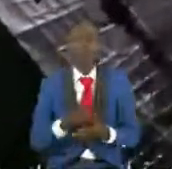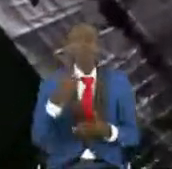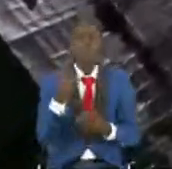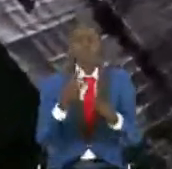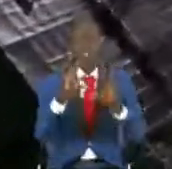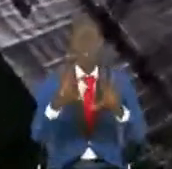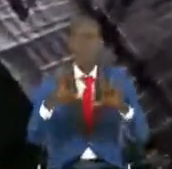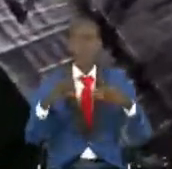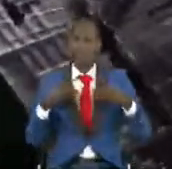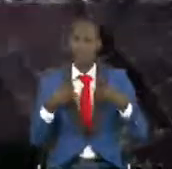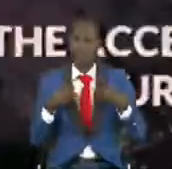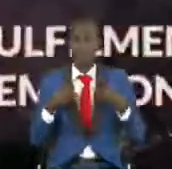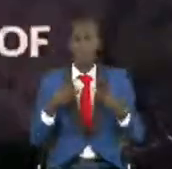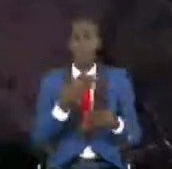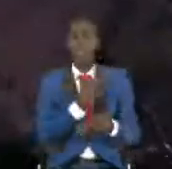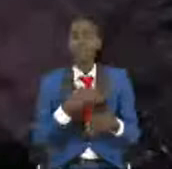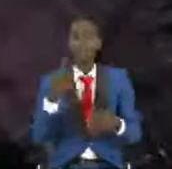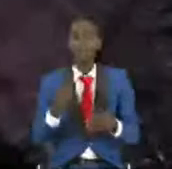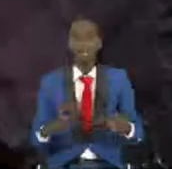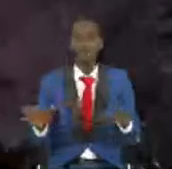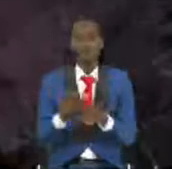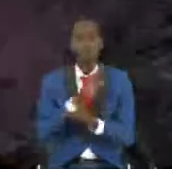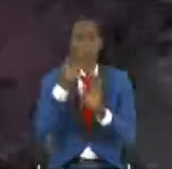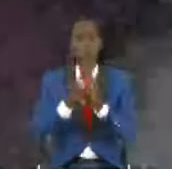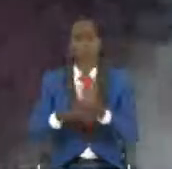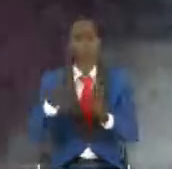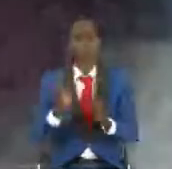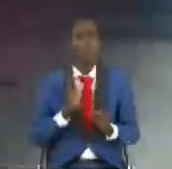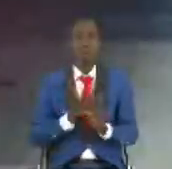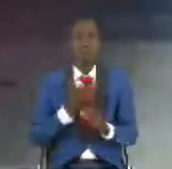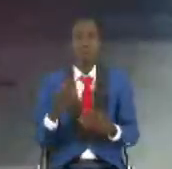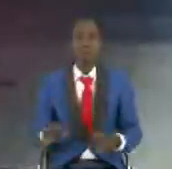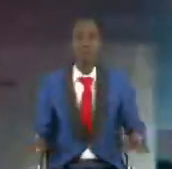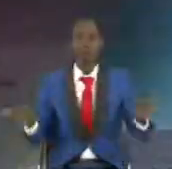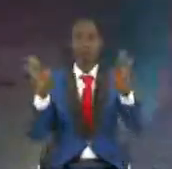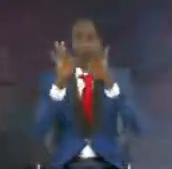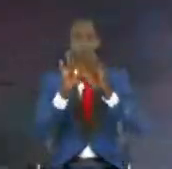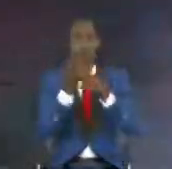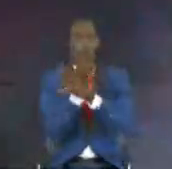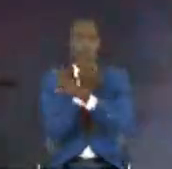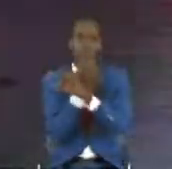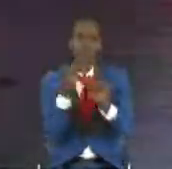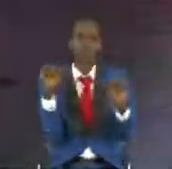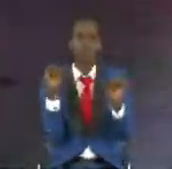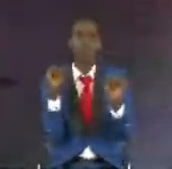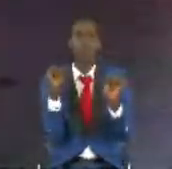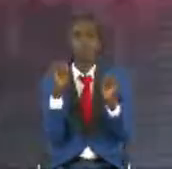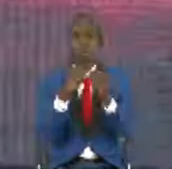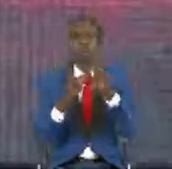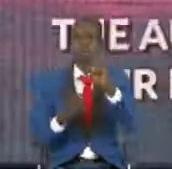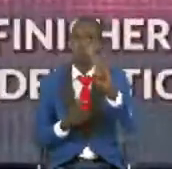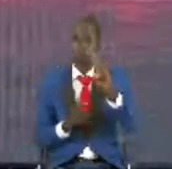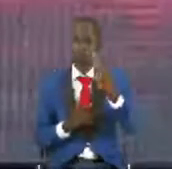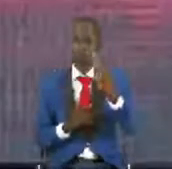l'acceptation et l'accomplissement de notre précieuse rédemption. Voyons le premier point,